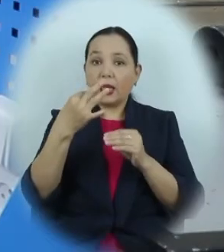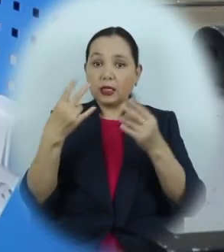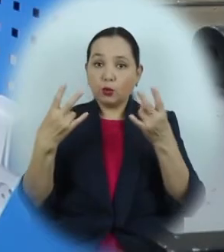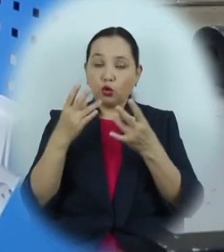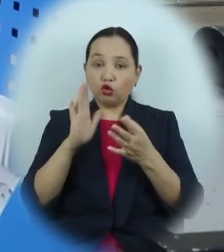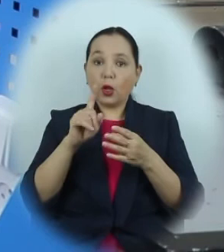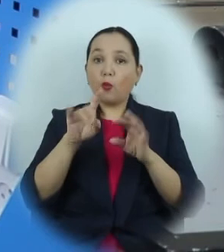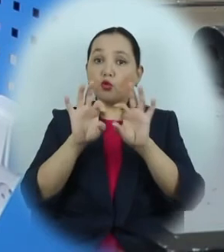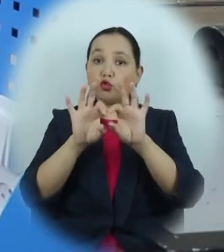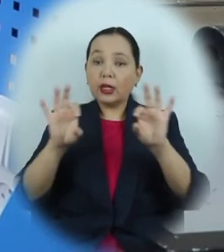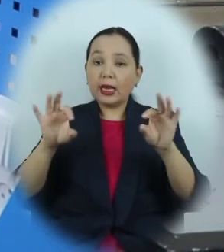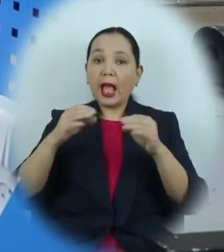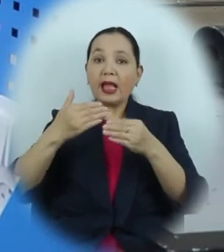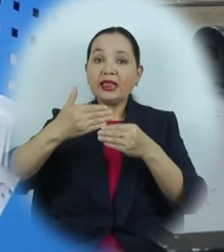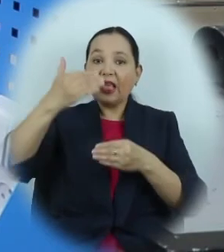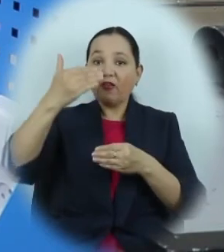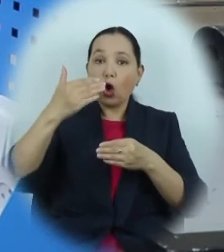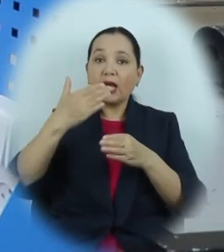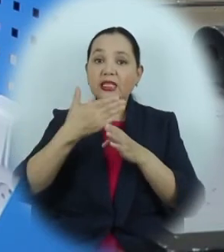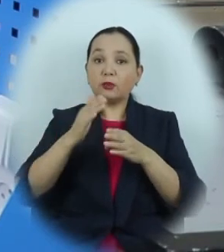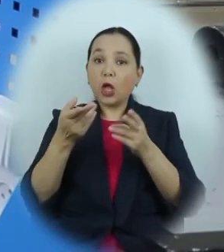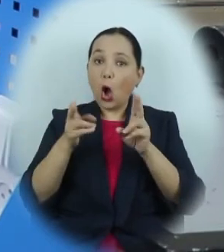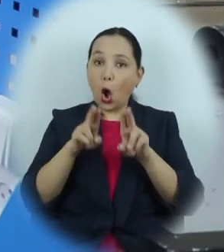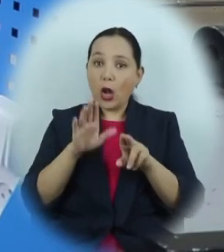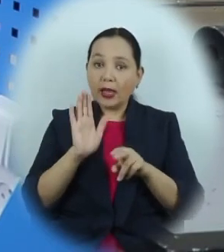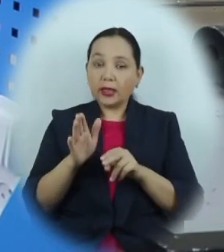Bu turbamız devar kısmı da kaladı. Bunu